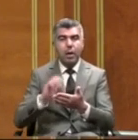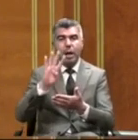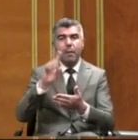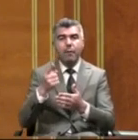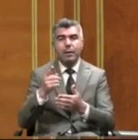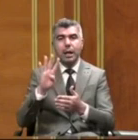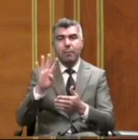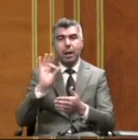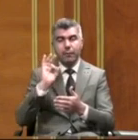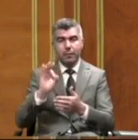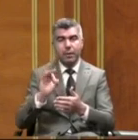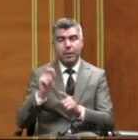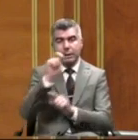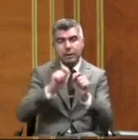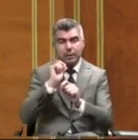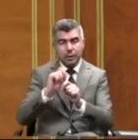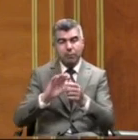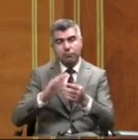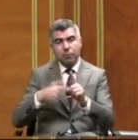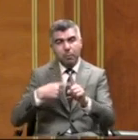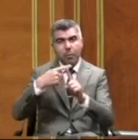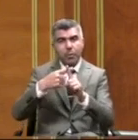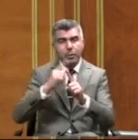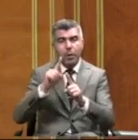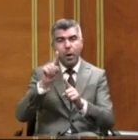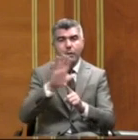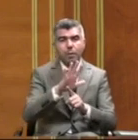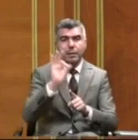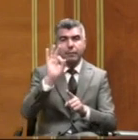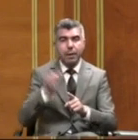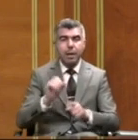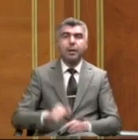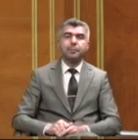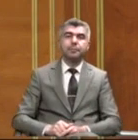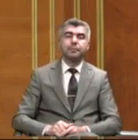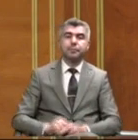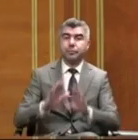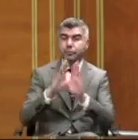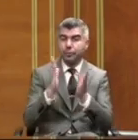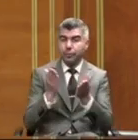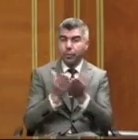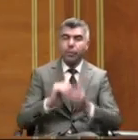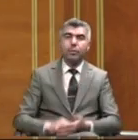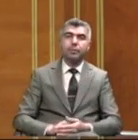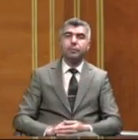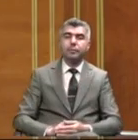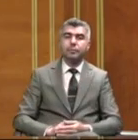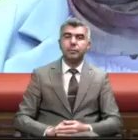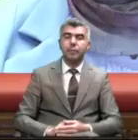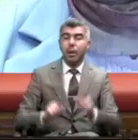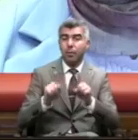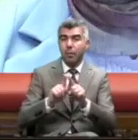بنسبه انجاز نهزت 51% هذا في الوقت